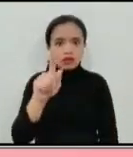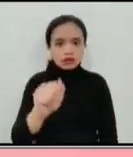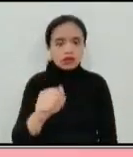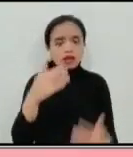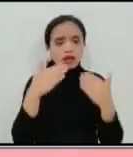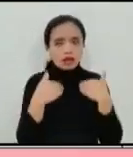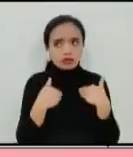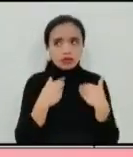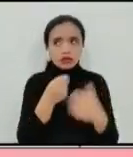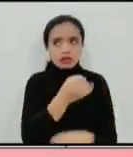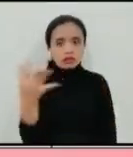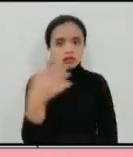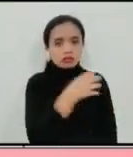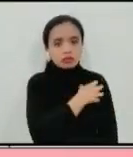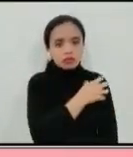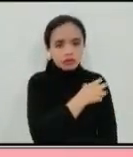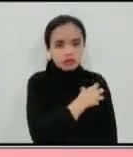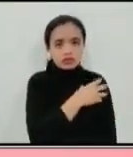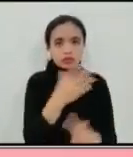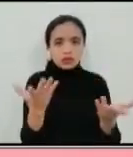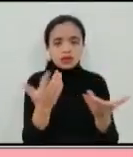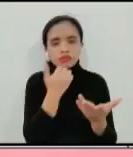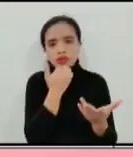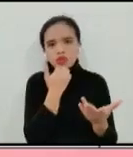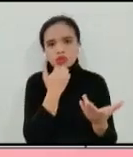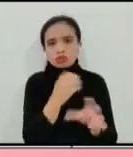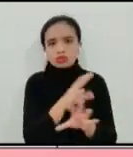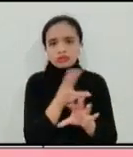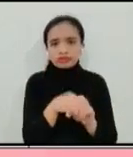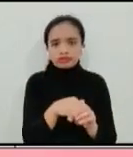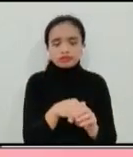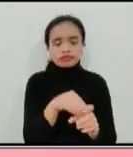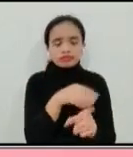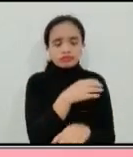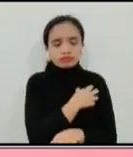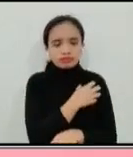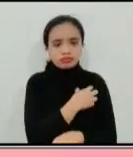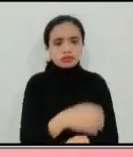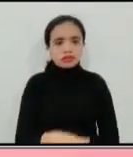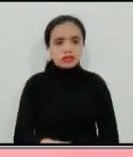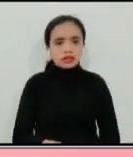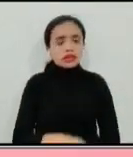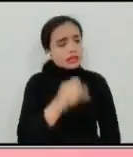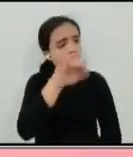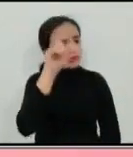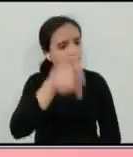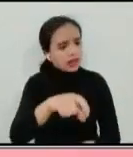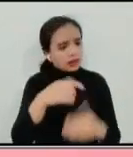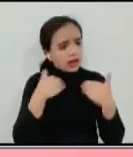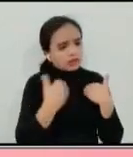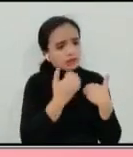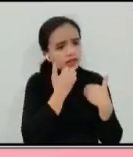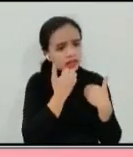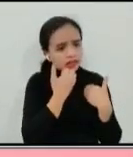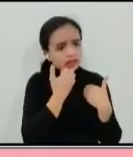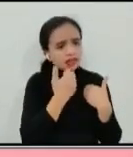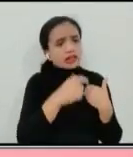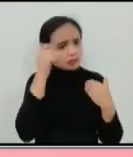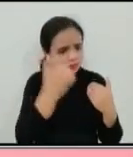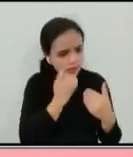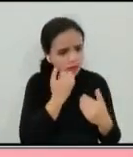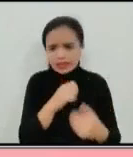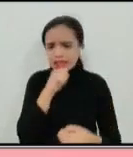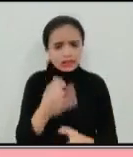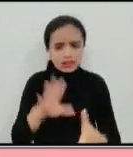na nasangkot sa maling gawain ngayon. Dapat kung may mali, mali talaga. Hindi kinakampihan, hindi kinakanlong,